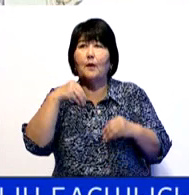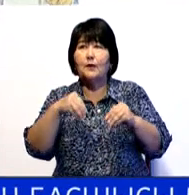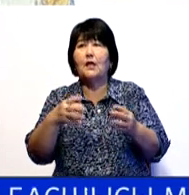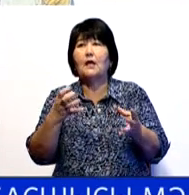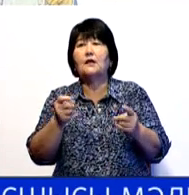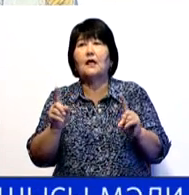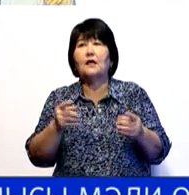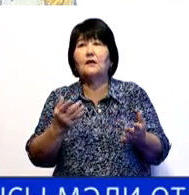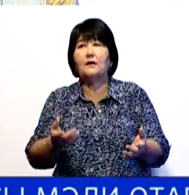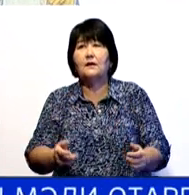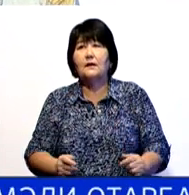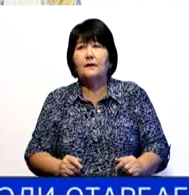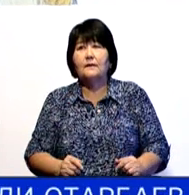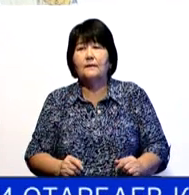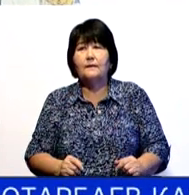тағанымыз, анау,